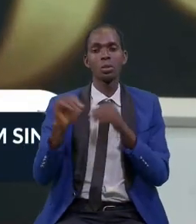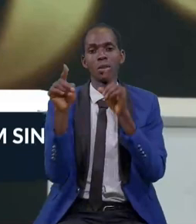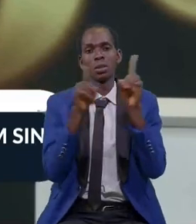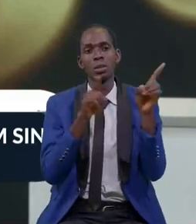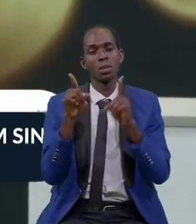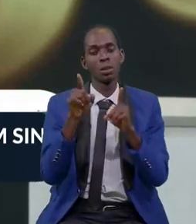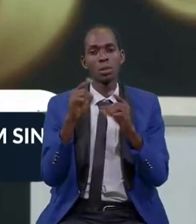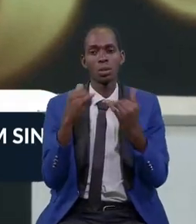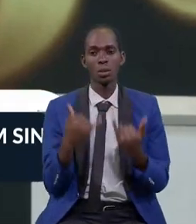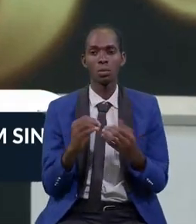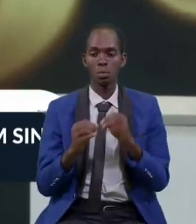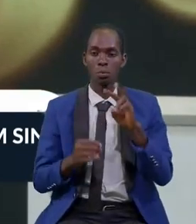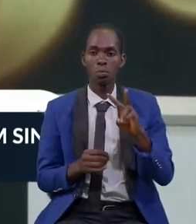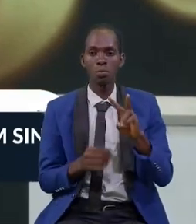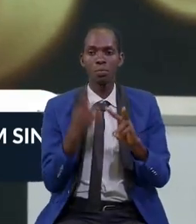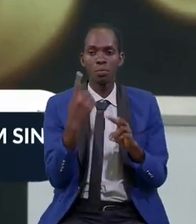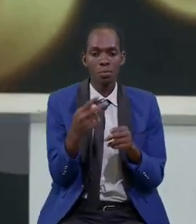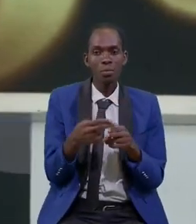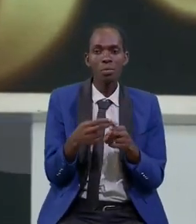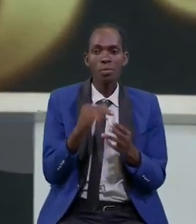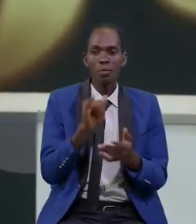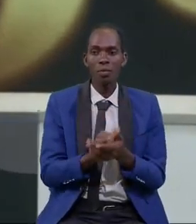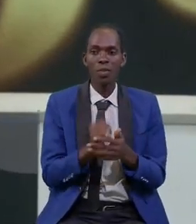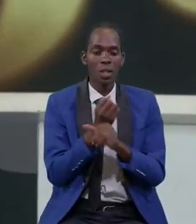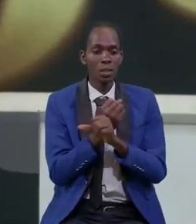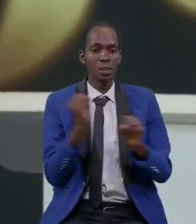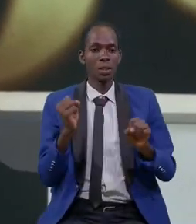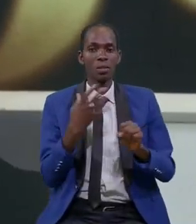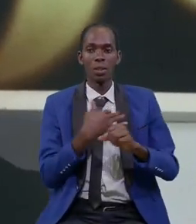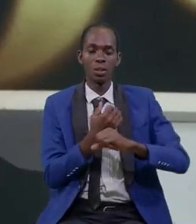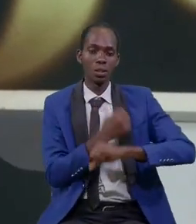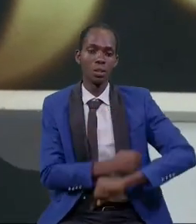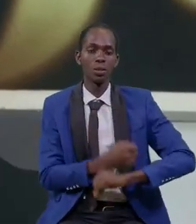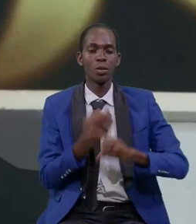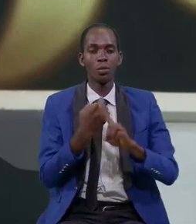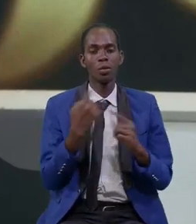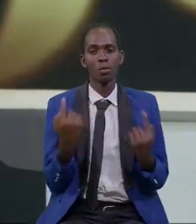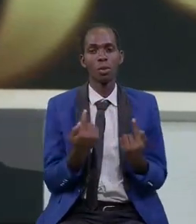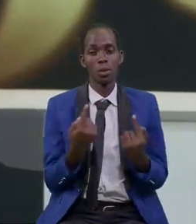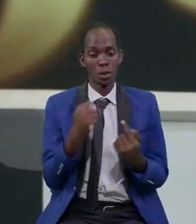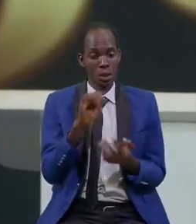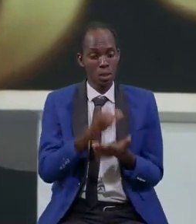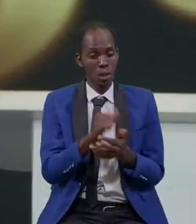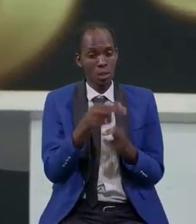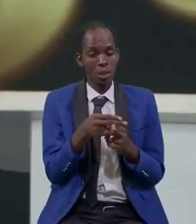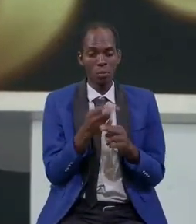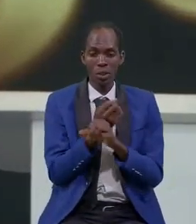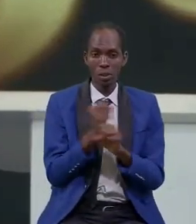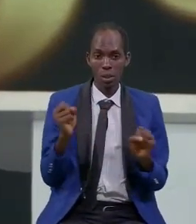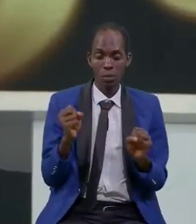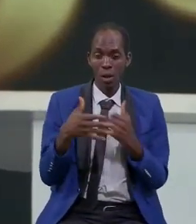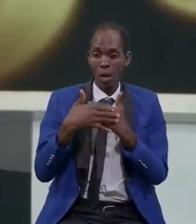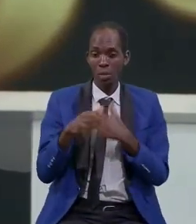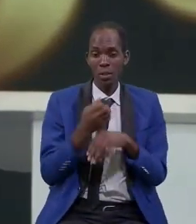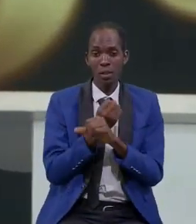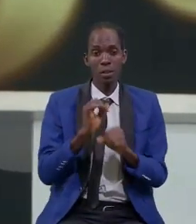sauve et protège du péché. Le nom qui sauve et après avoir